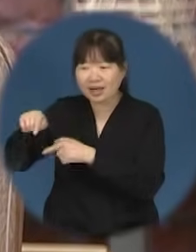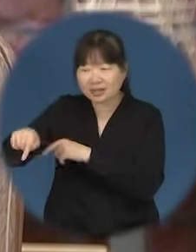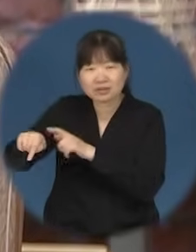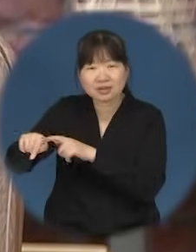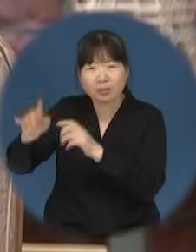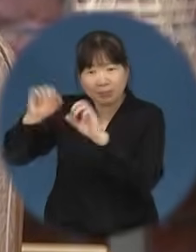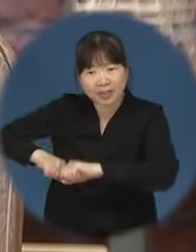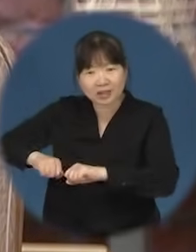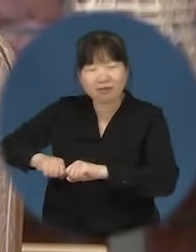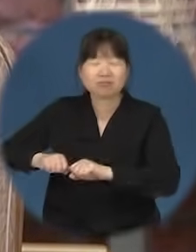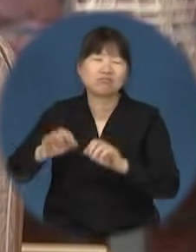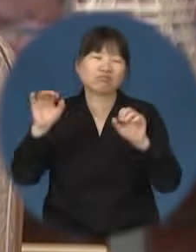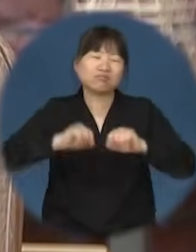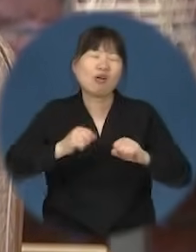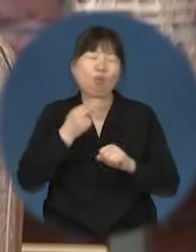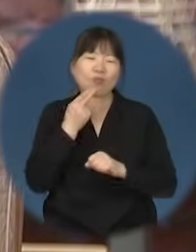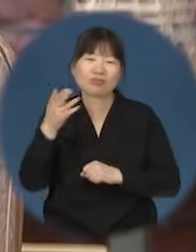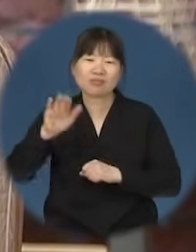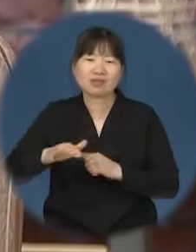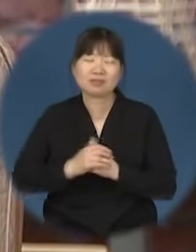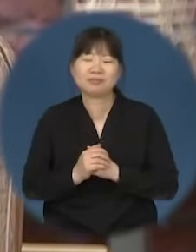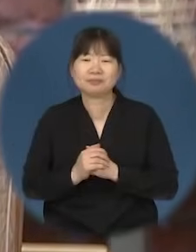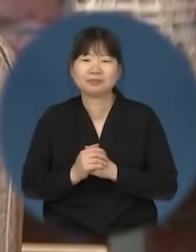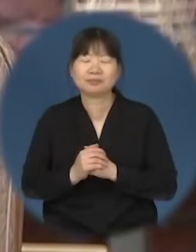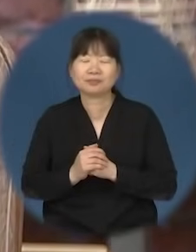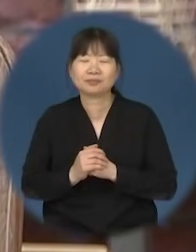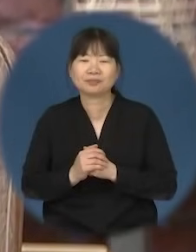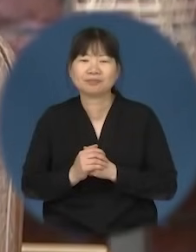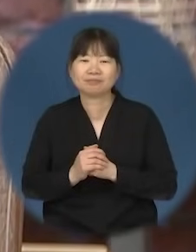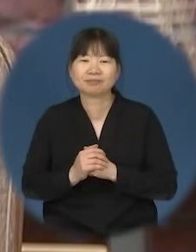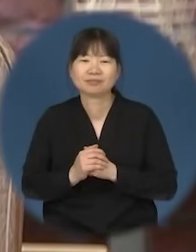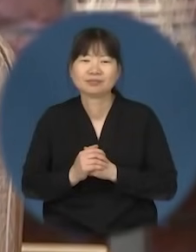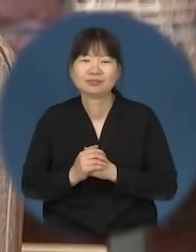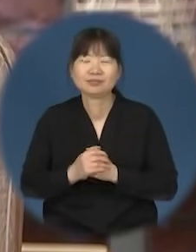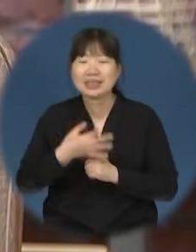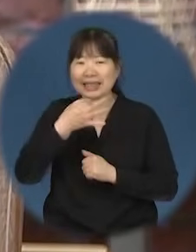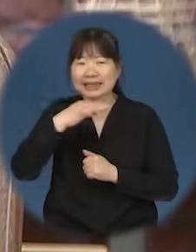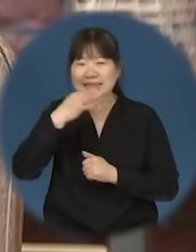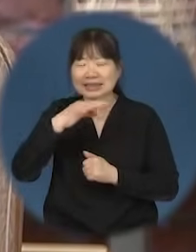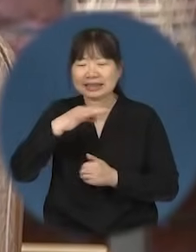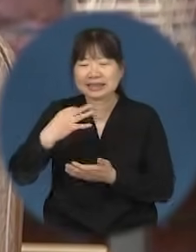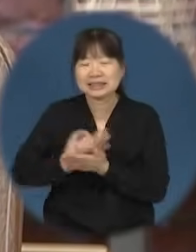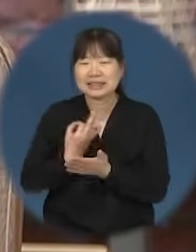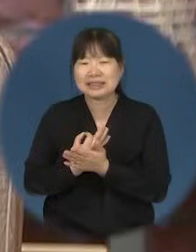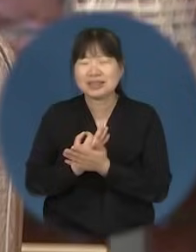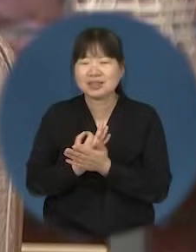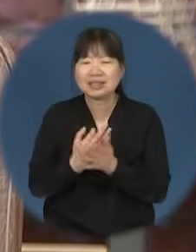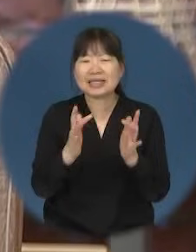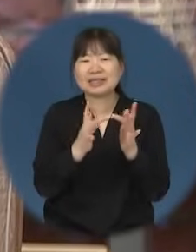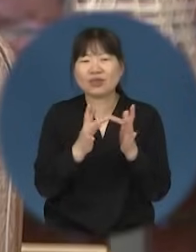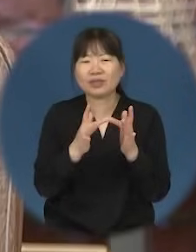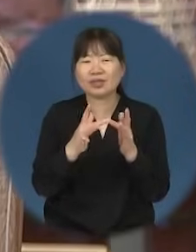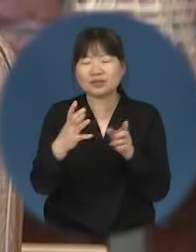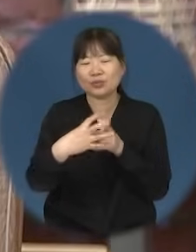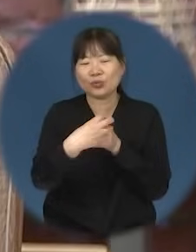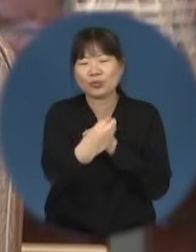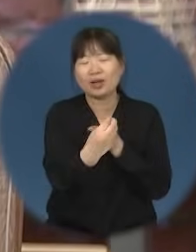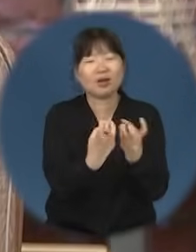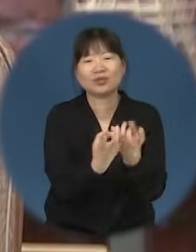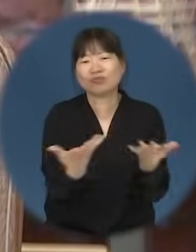은행들은 뭐 망하지는 않겠지만 상당 부분 그 이익 부분을 양보할 수밖에 없게